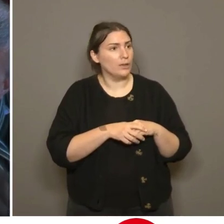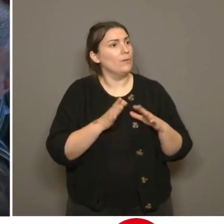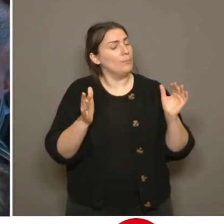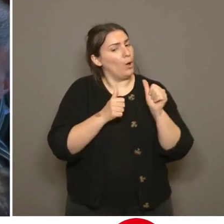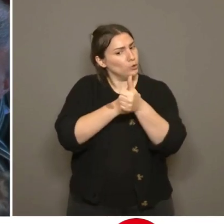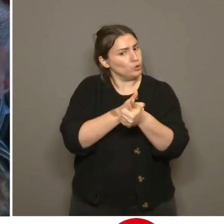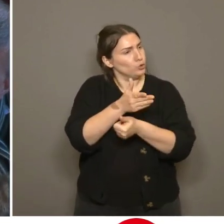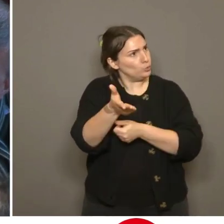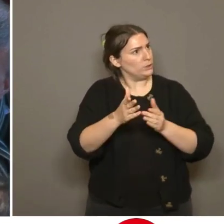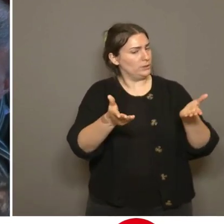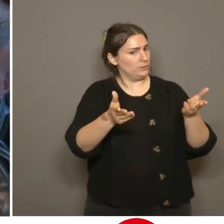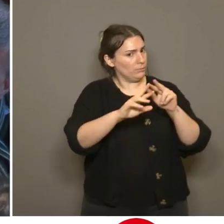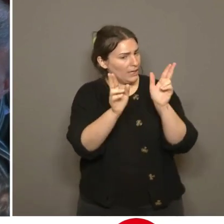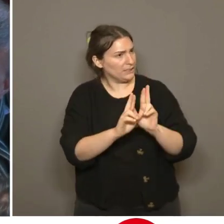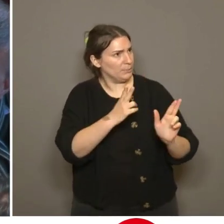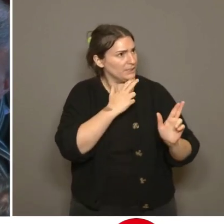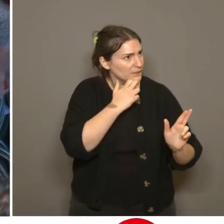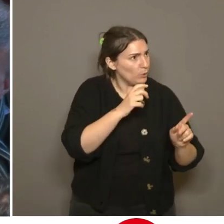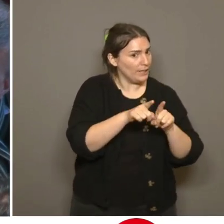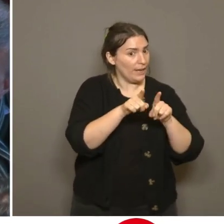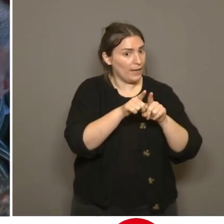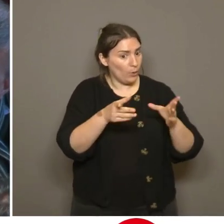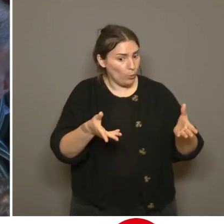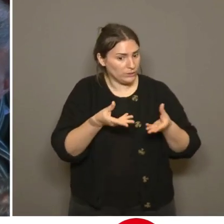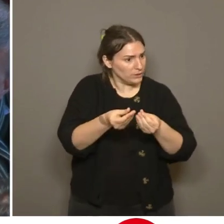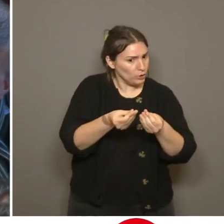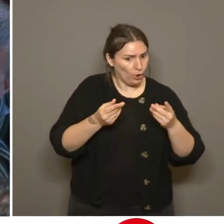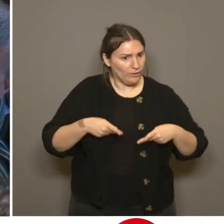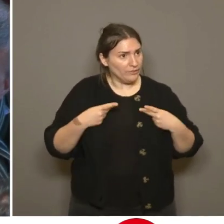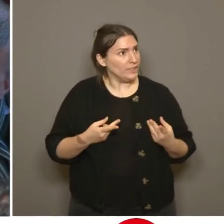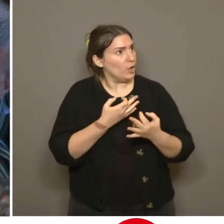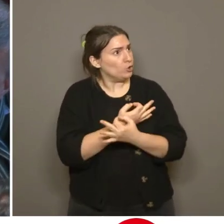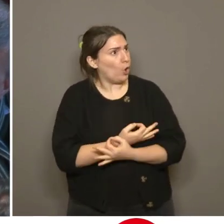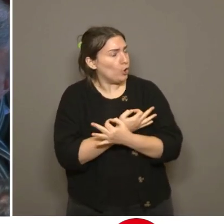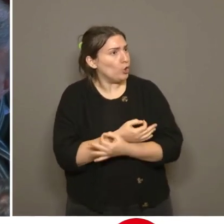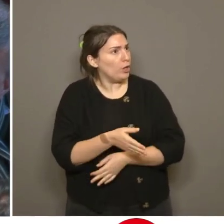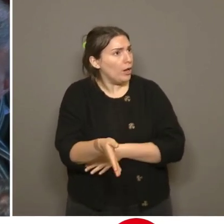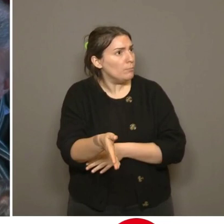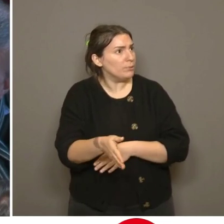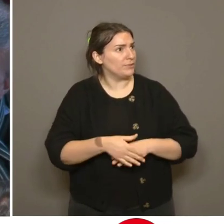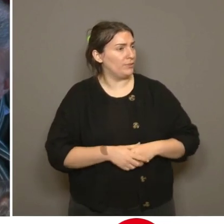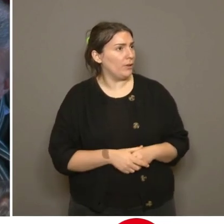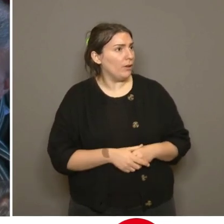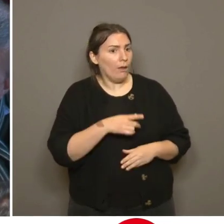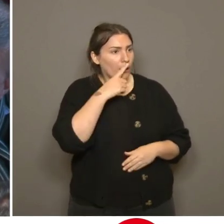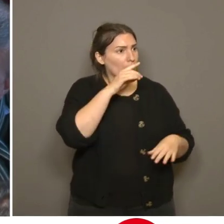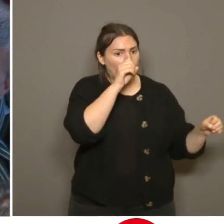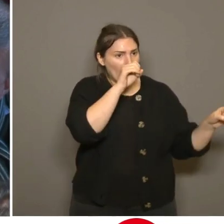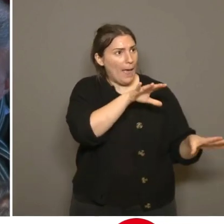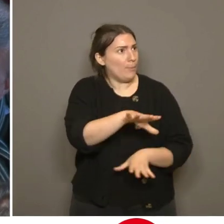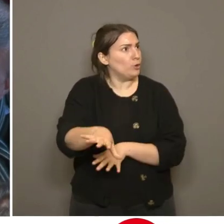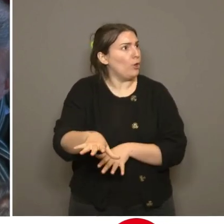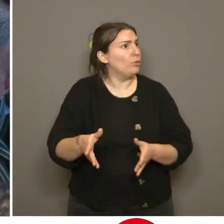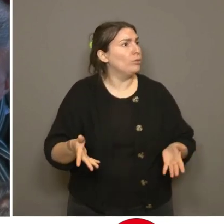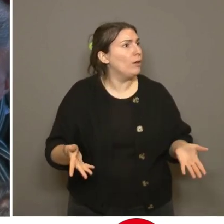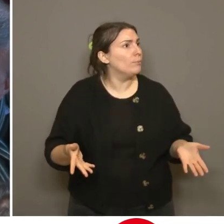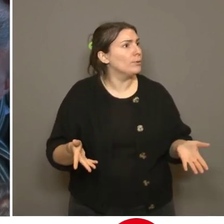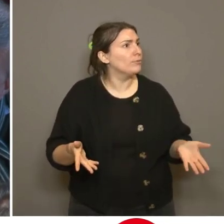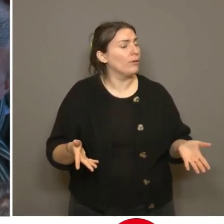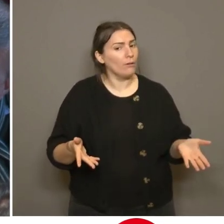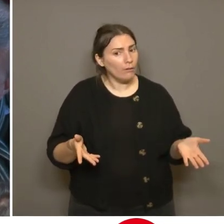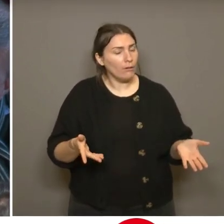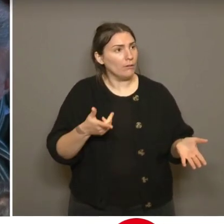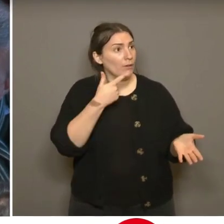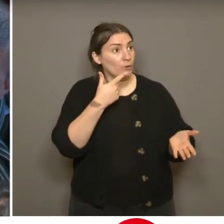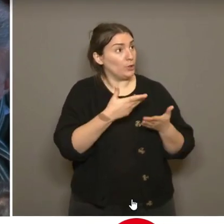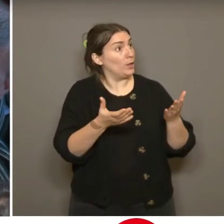quiétude des habitants et l'accompagnement de ces personnes qui ne méritent pas que nous les abandonnions à la déshérence, des solutions pérennes